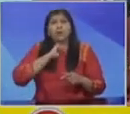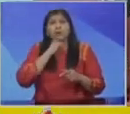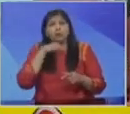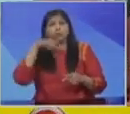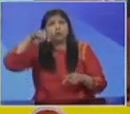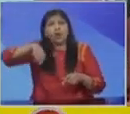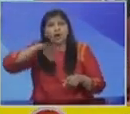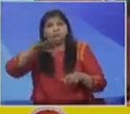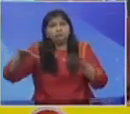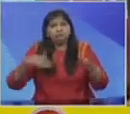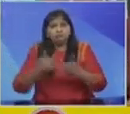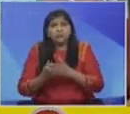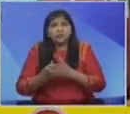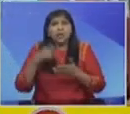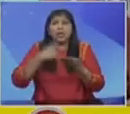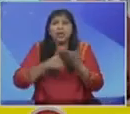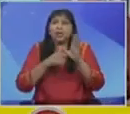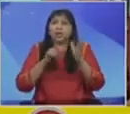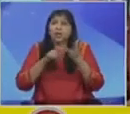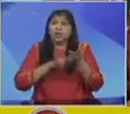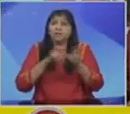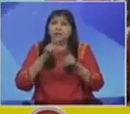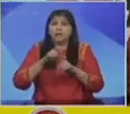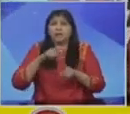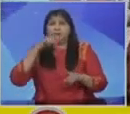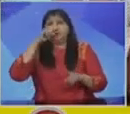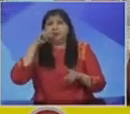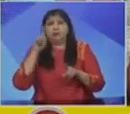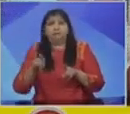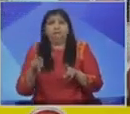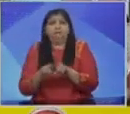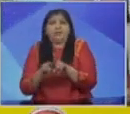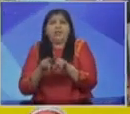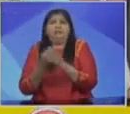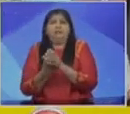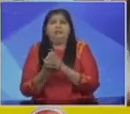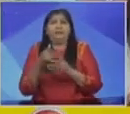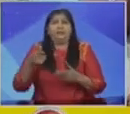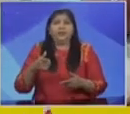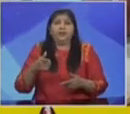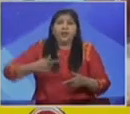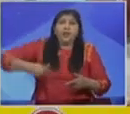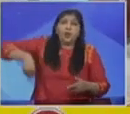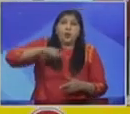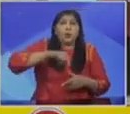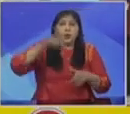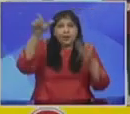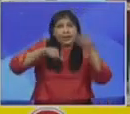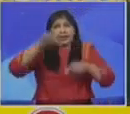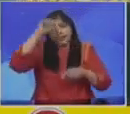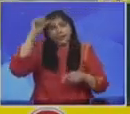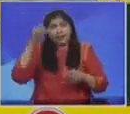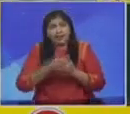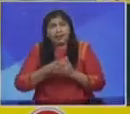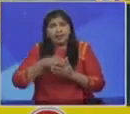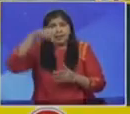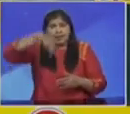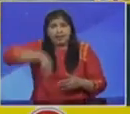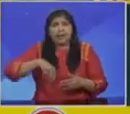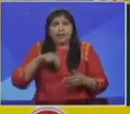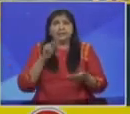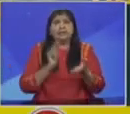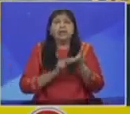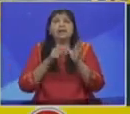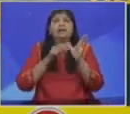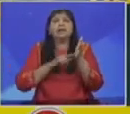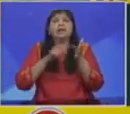पर संत रविदास जी को जरूर गर्व होता। मेरे प्यारे देशवासियों, आज नेशनल साइंस डे